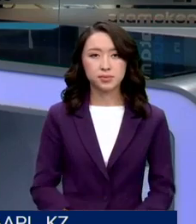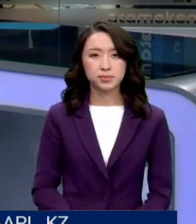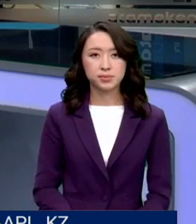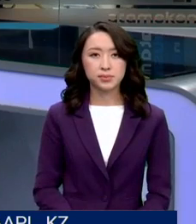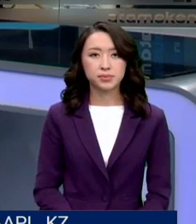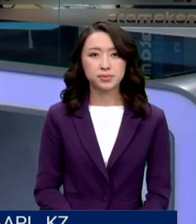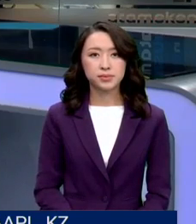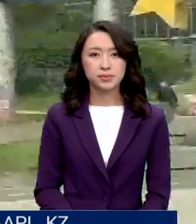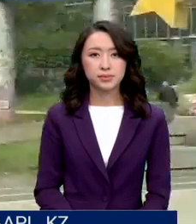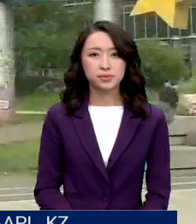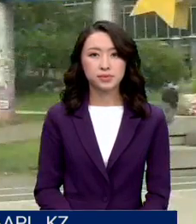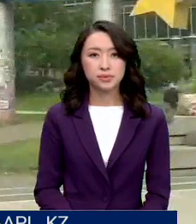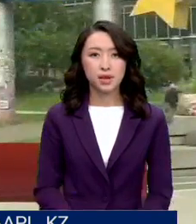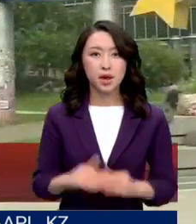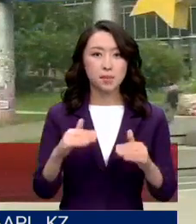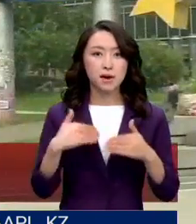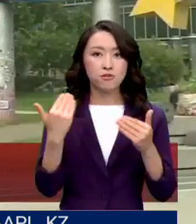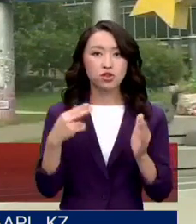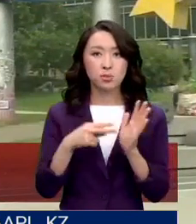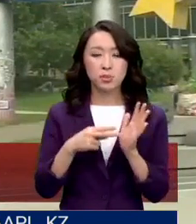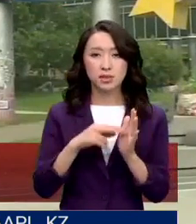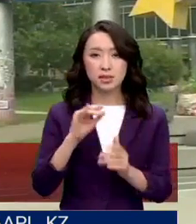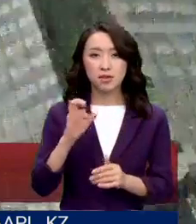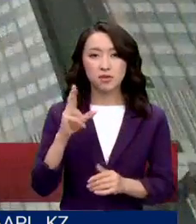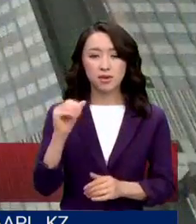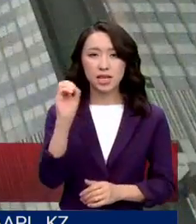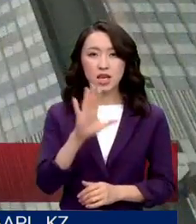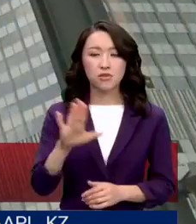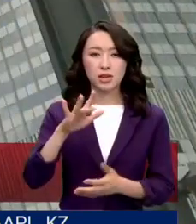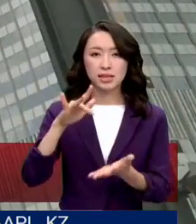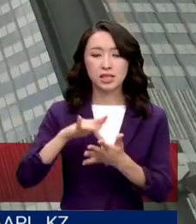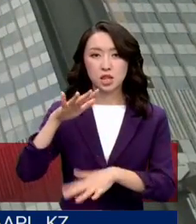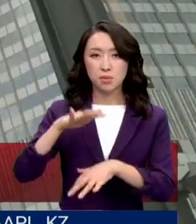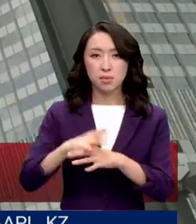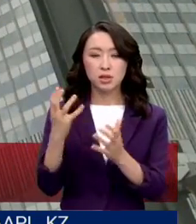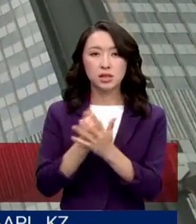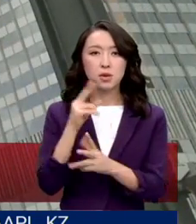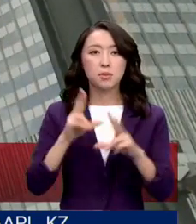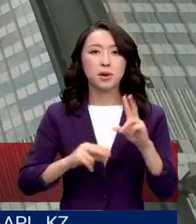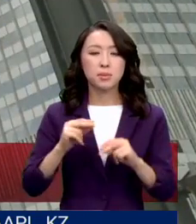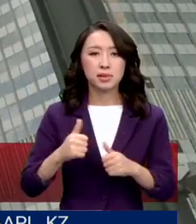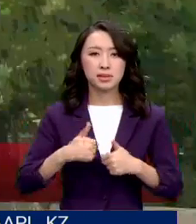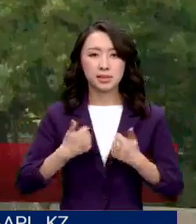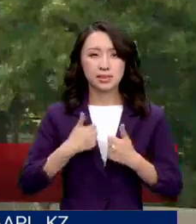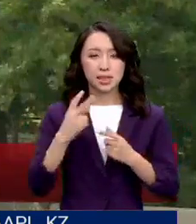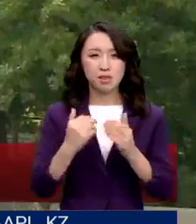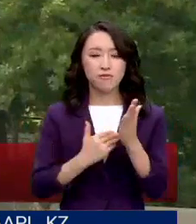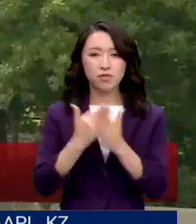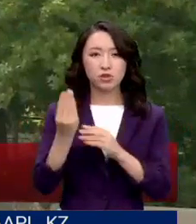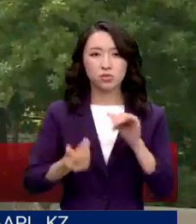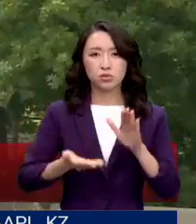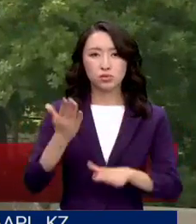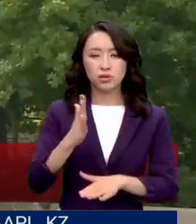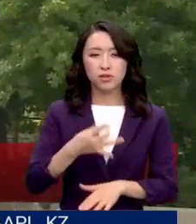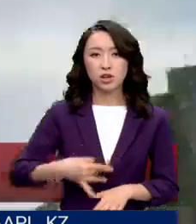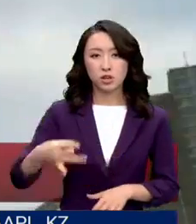экспертов. Повышение базовой ставки со стороны Европейского Центробанка стало попыткой сдержать рекордно высокую инфляцию в